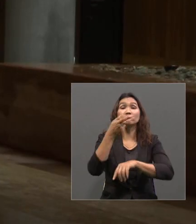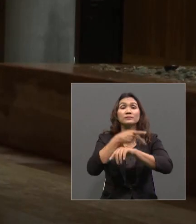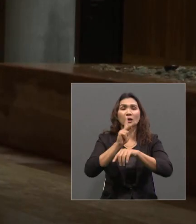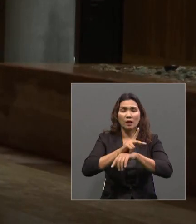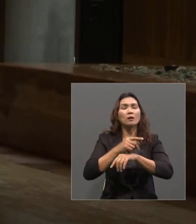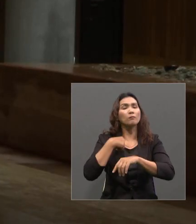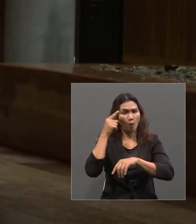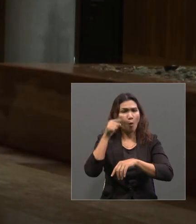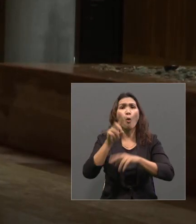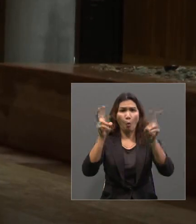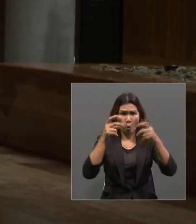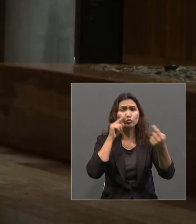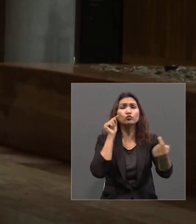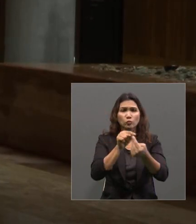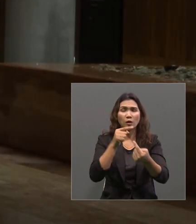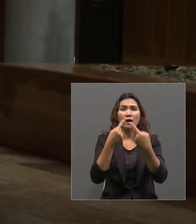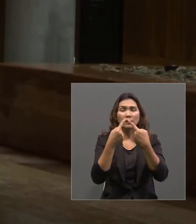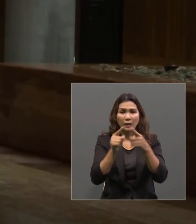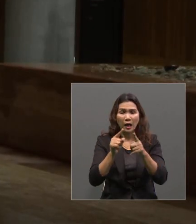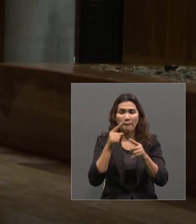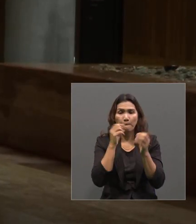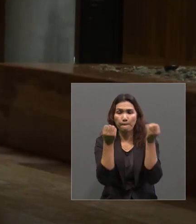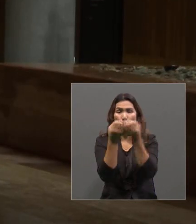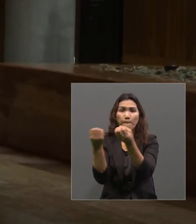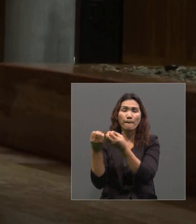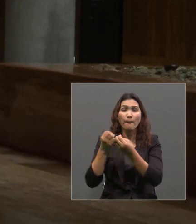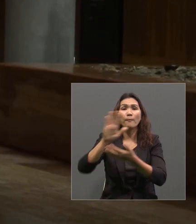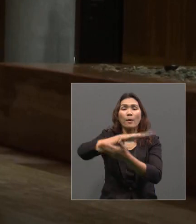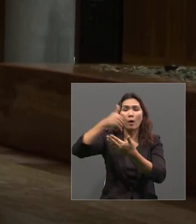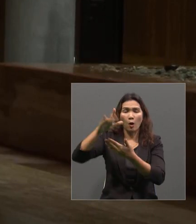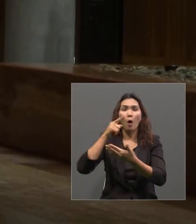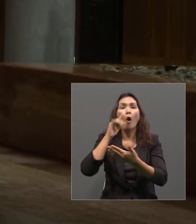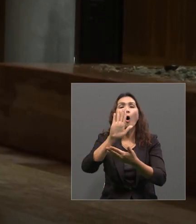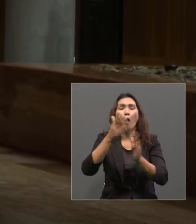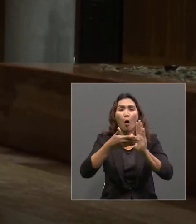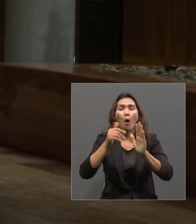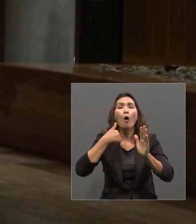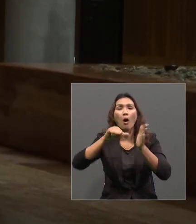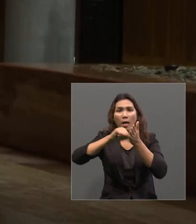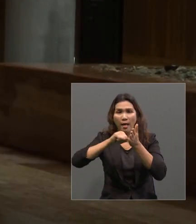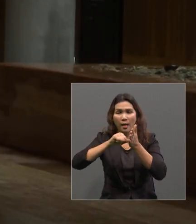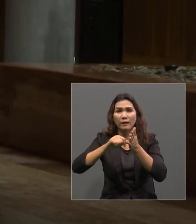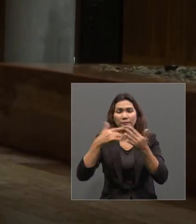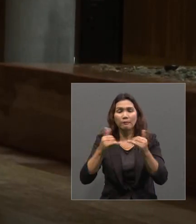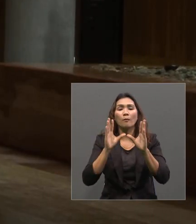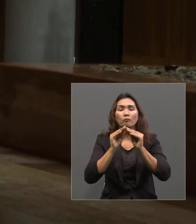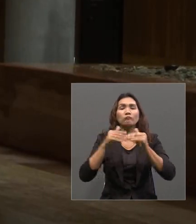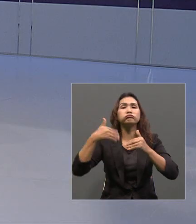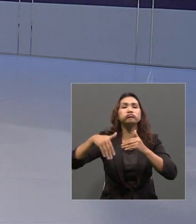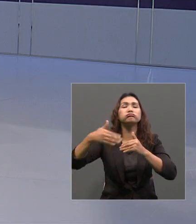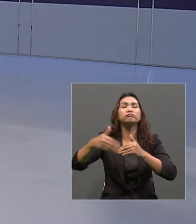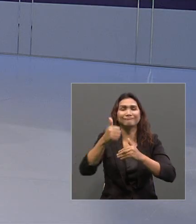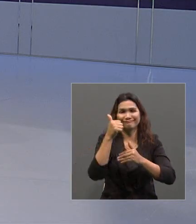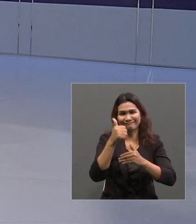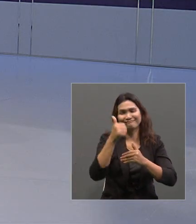ายังอยู่ในประเด็นแต่ขอให้ลดสิ่งที่จะกระทบต่อความสัมพันธ์ระหว่างประเทศทำให้การประชุมนั้นยังคงเดินหน้าต่อไปได้ค่ะคุณวิร